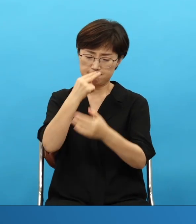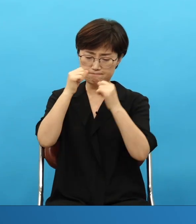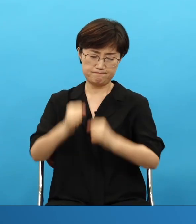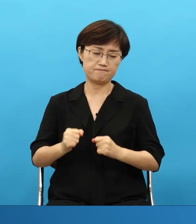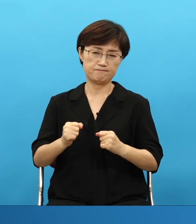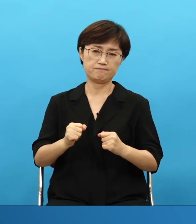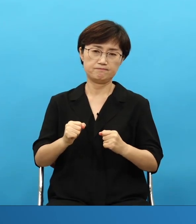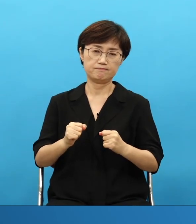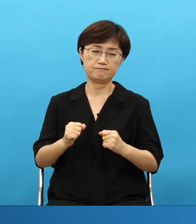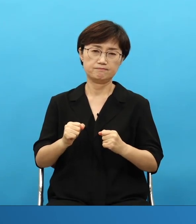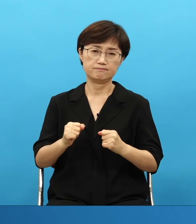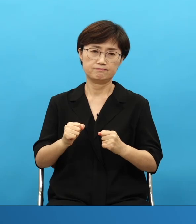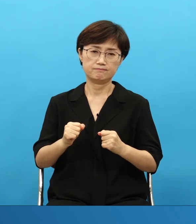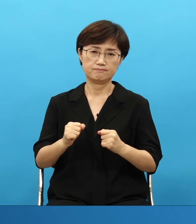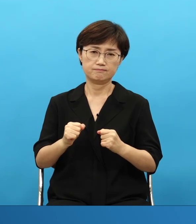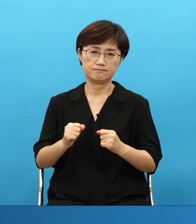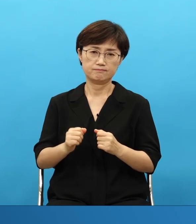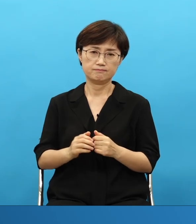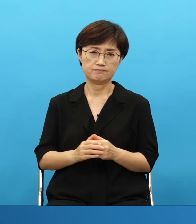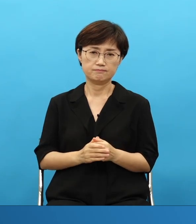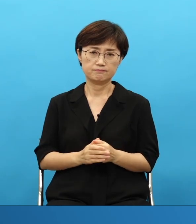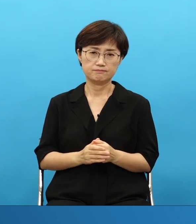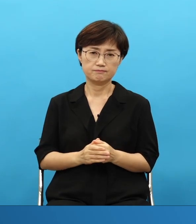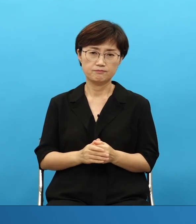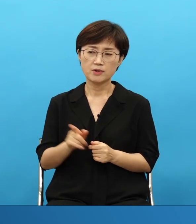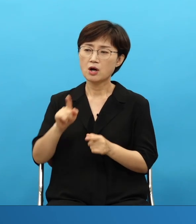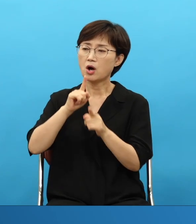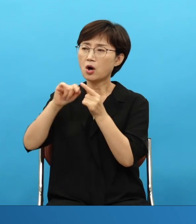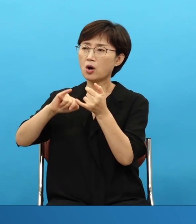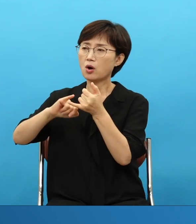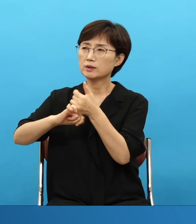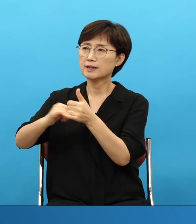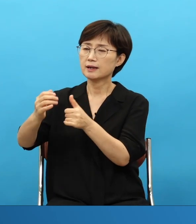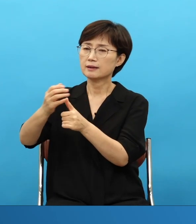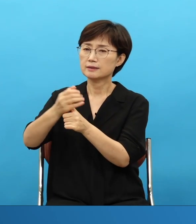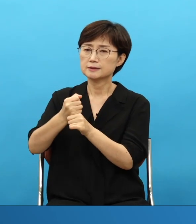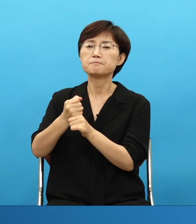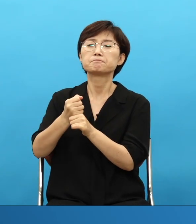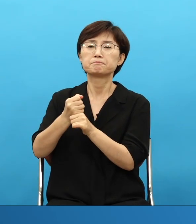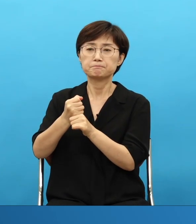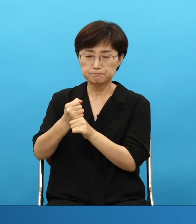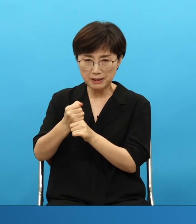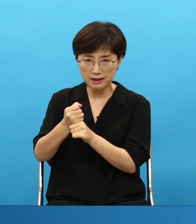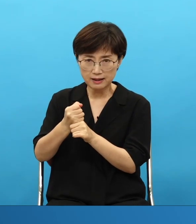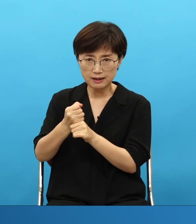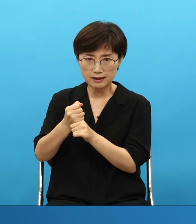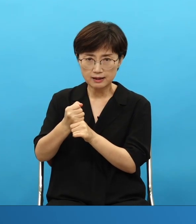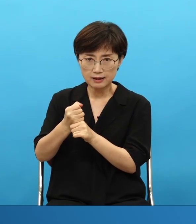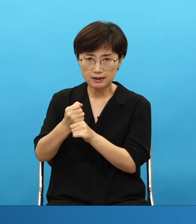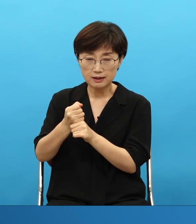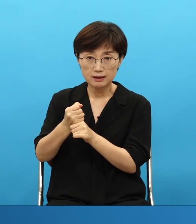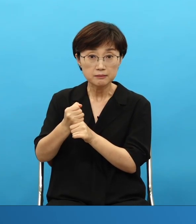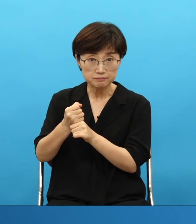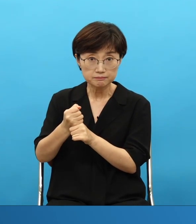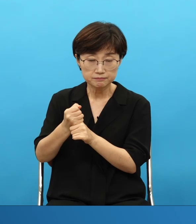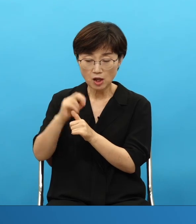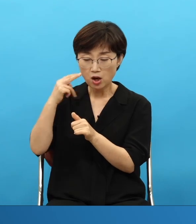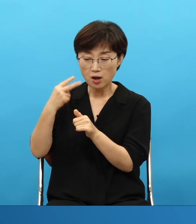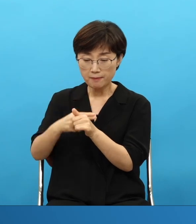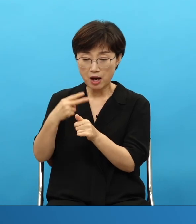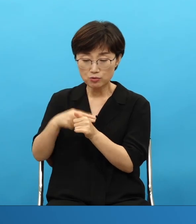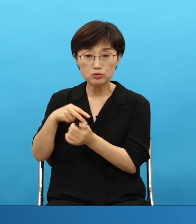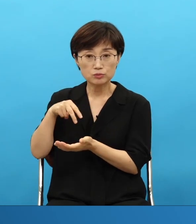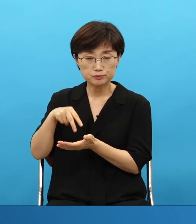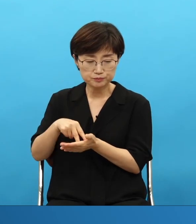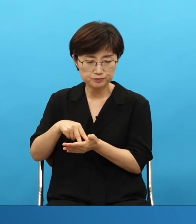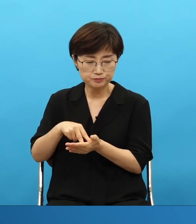and Christ lives in me. 이 언약 잡은 바울이 가는 곳마다 천지 개벽의